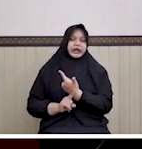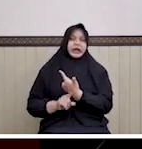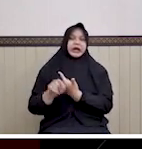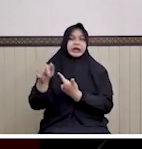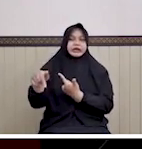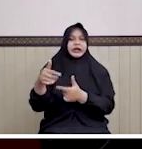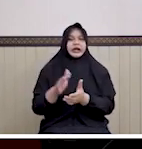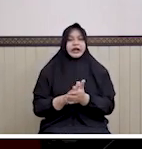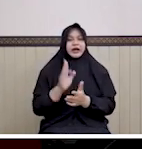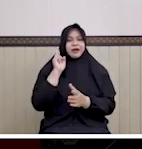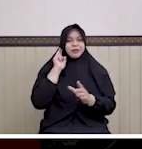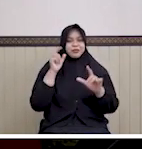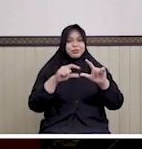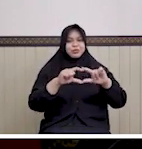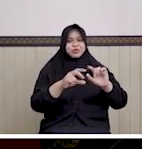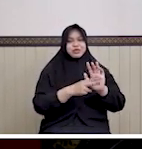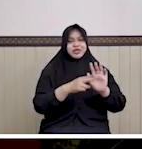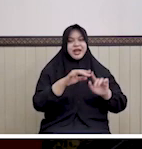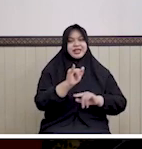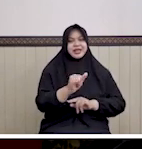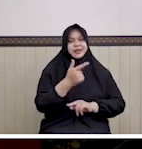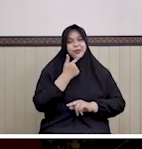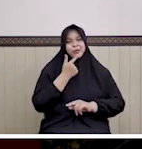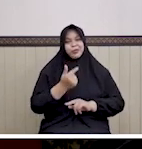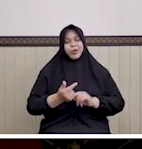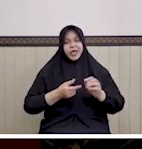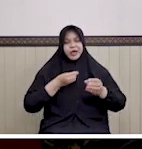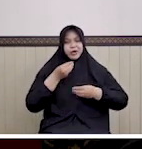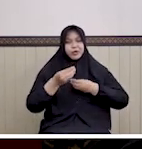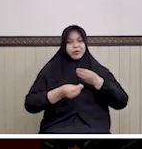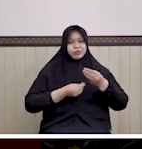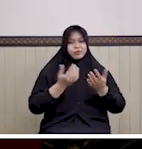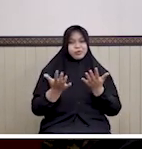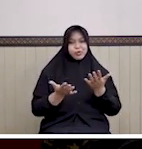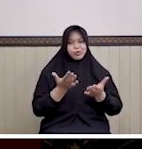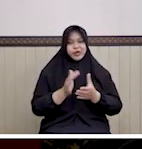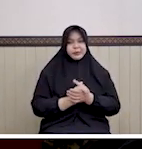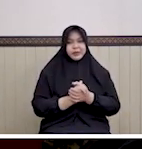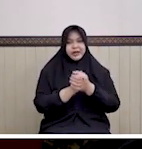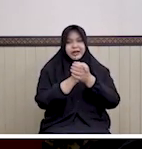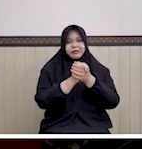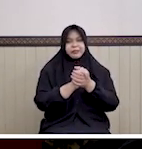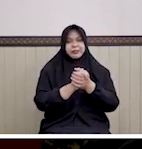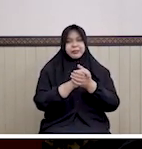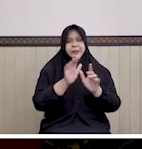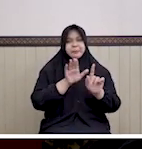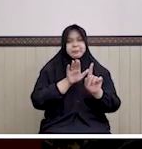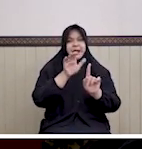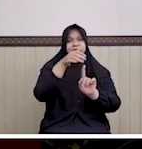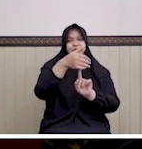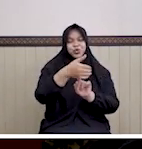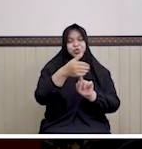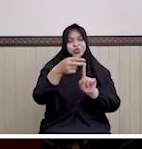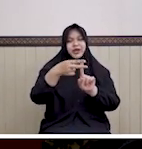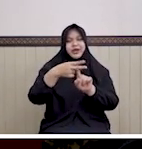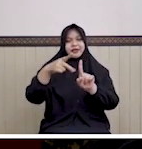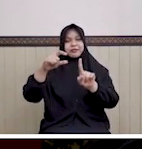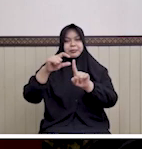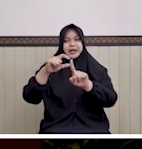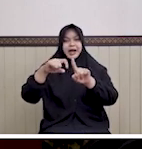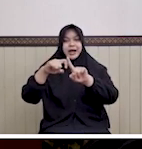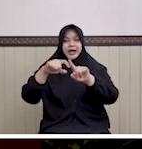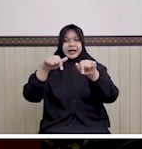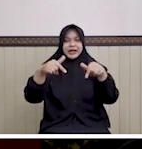Santi boleh disampaikan kepada kami mungkin memperkenalkan dulu ya payung spkk ini apa dan kemudian Kemudian